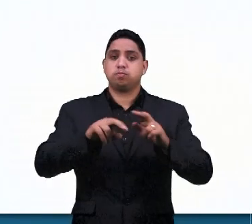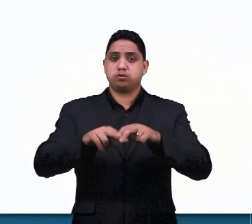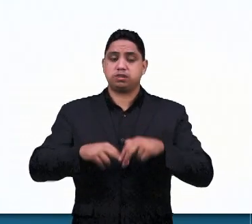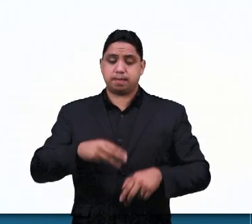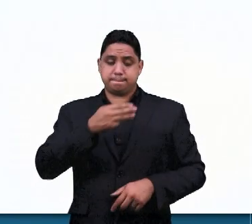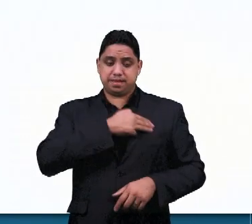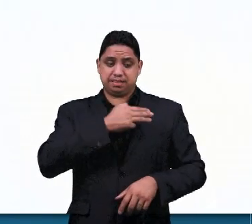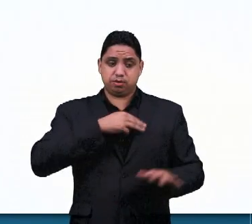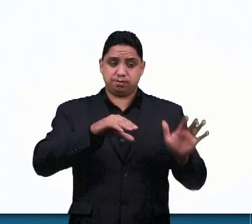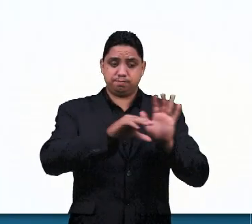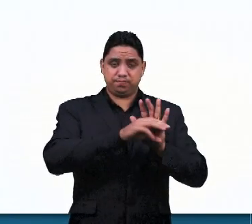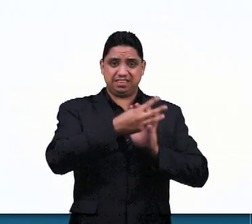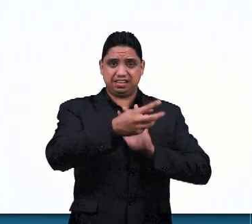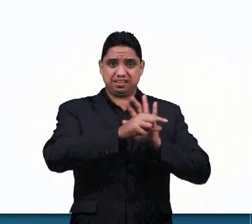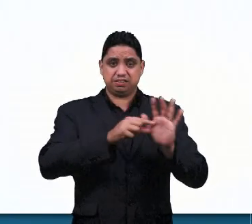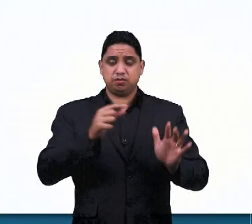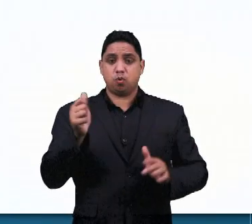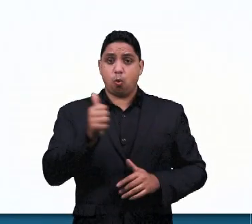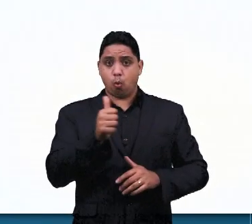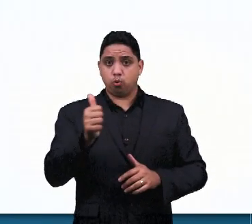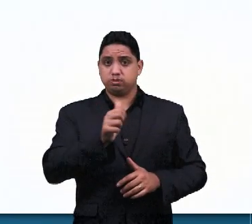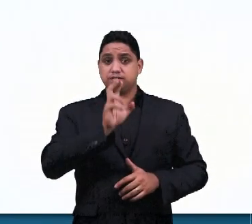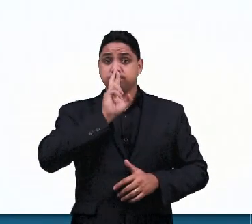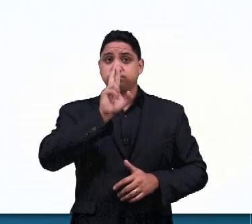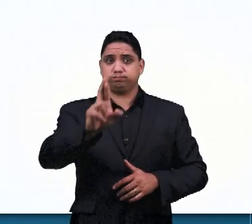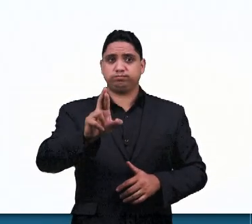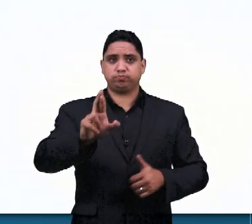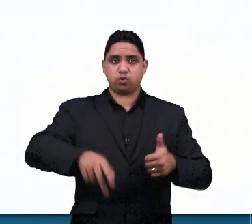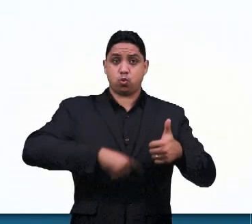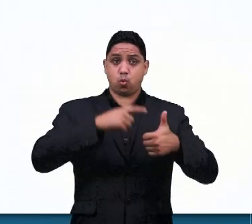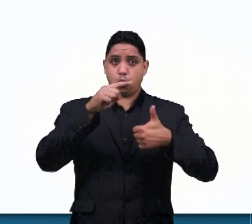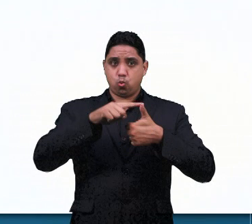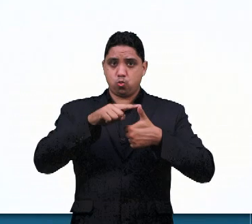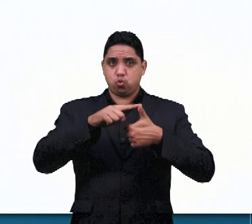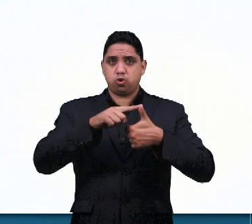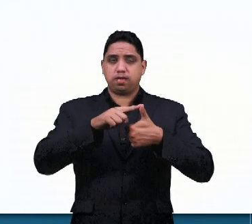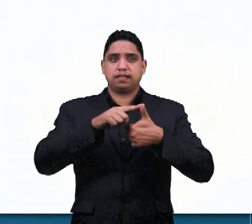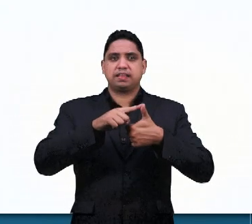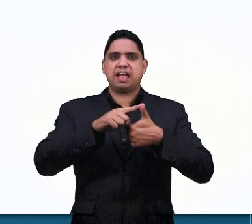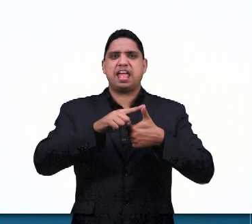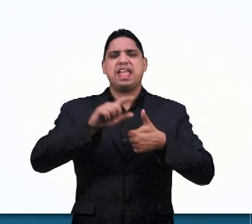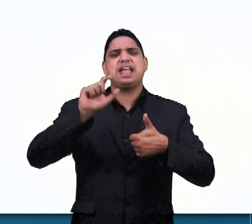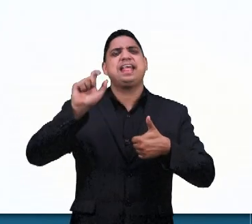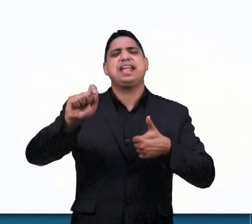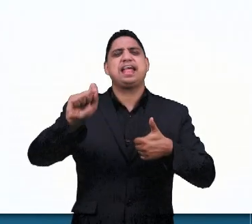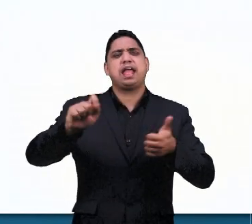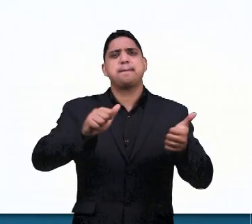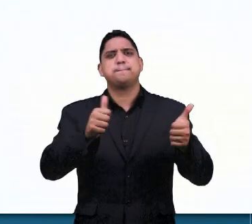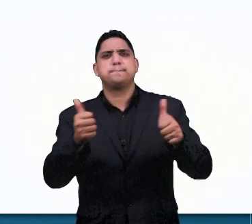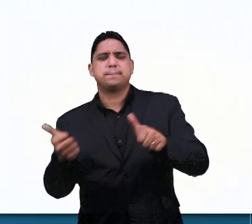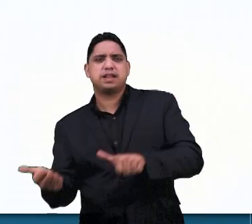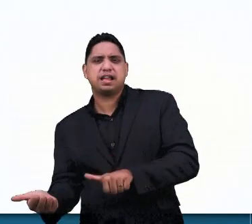3, 11, répondez. D'abord, en faisant référence à l'acte de celui qui baptise avec